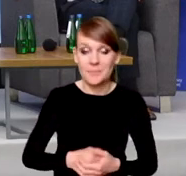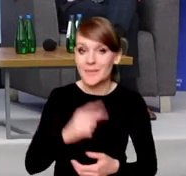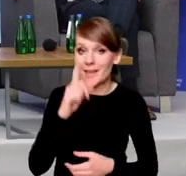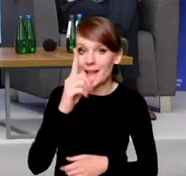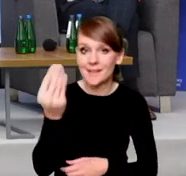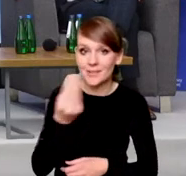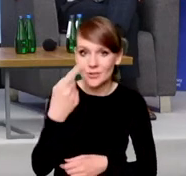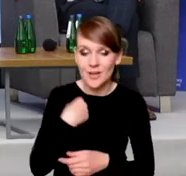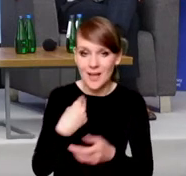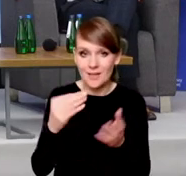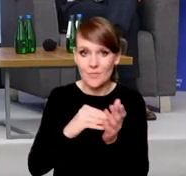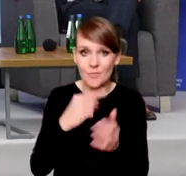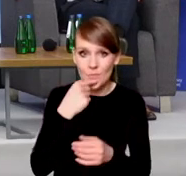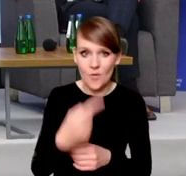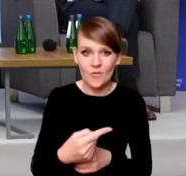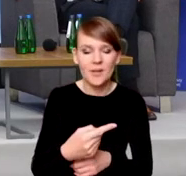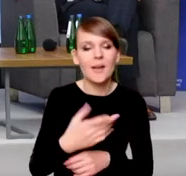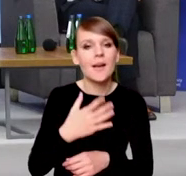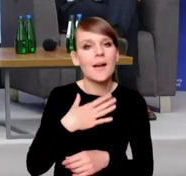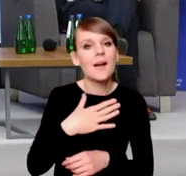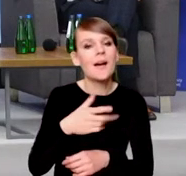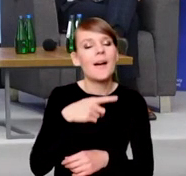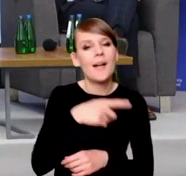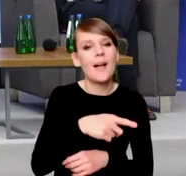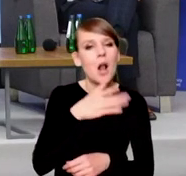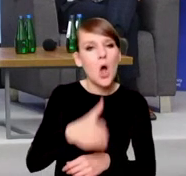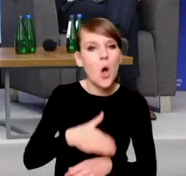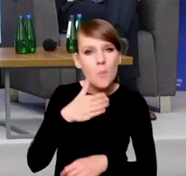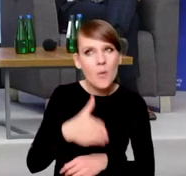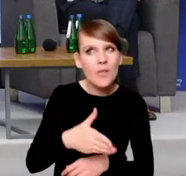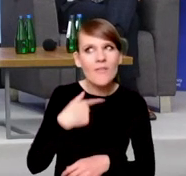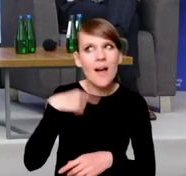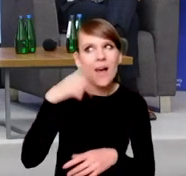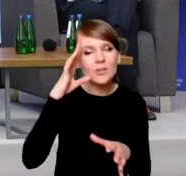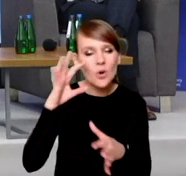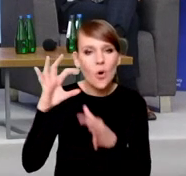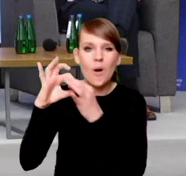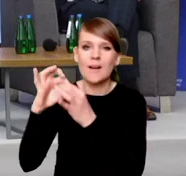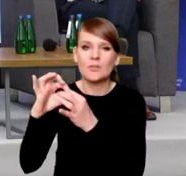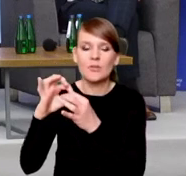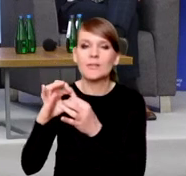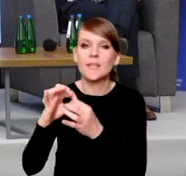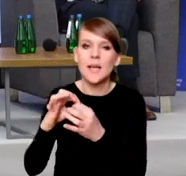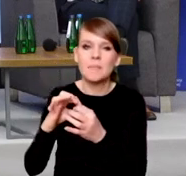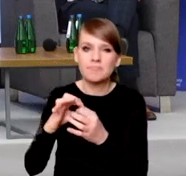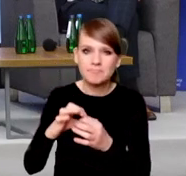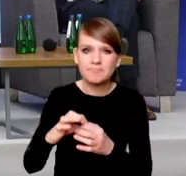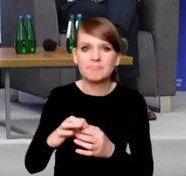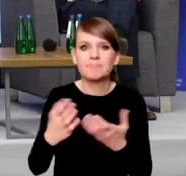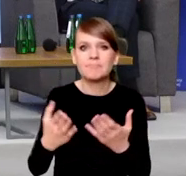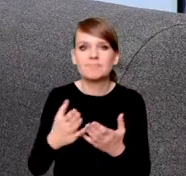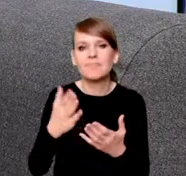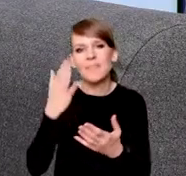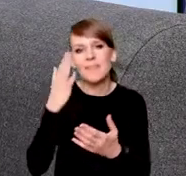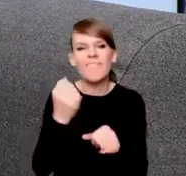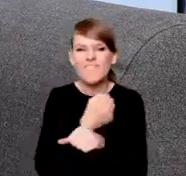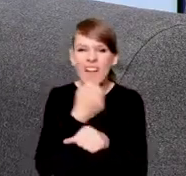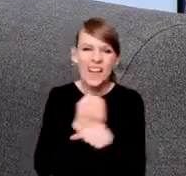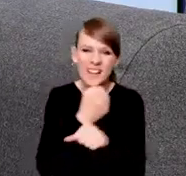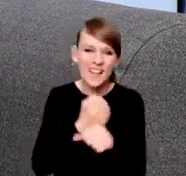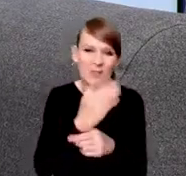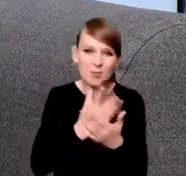miałam od razu inne skojarzenie z tą lokomotywą, że no, powiedzmy, węgiel to już nie, ale